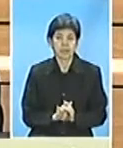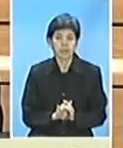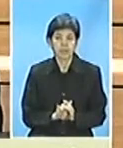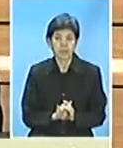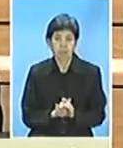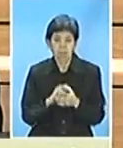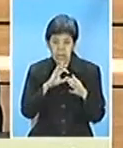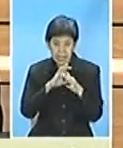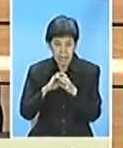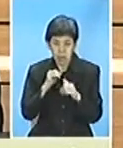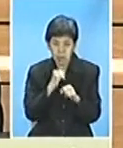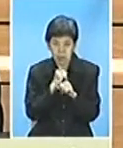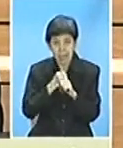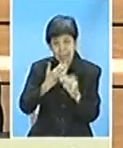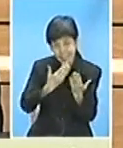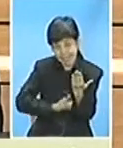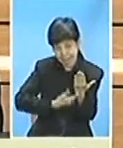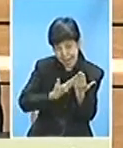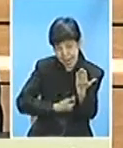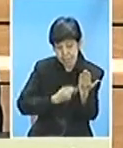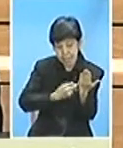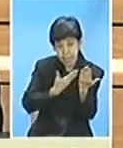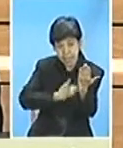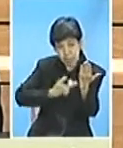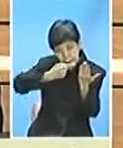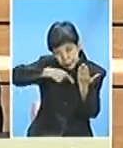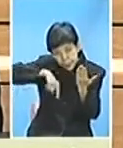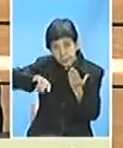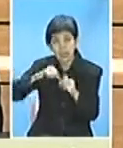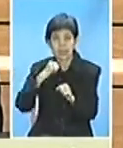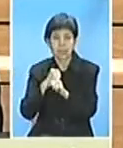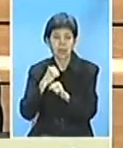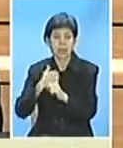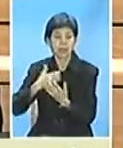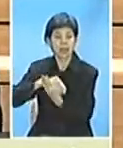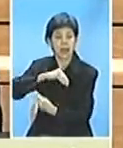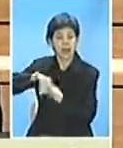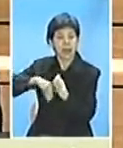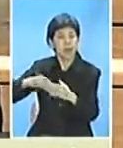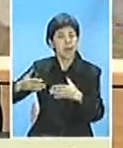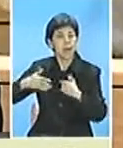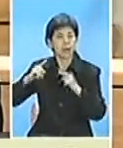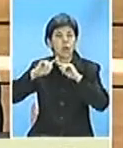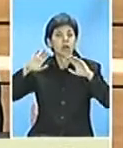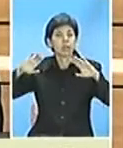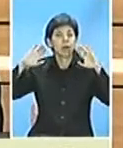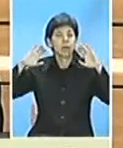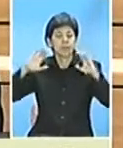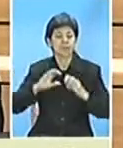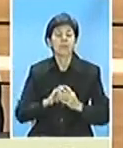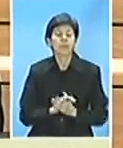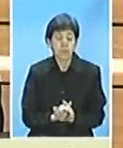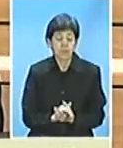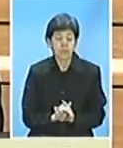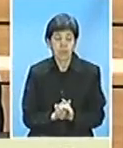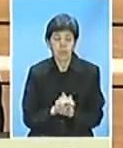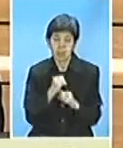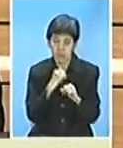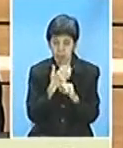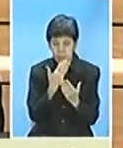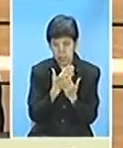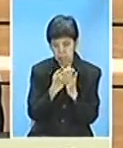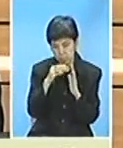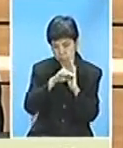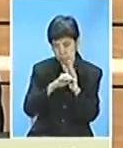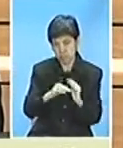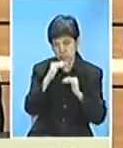ออาศัยกลไกสลากกินแบ่งรัฐบาลนั้นเป็นกลไกการหารายได้เข้ารัฐและกำหนดราคาสล